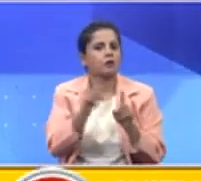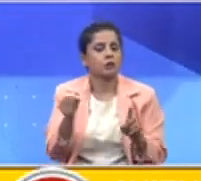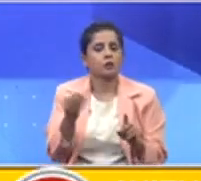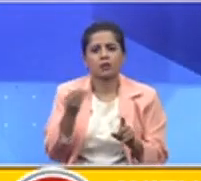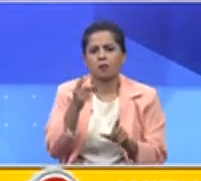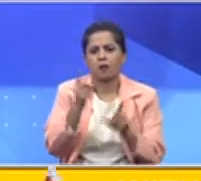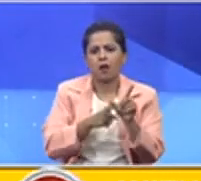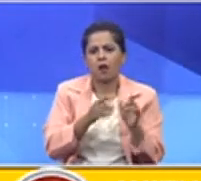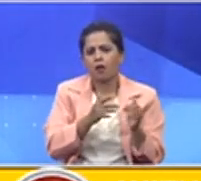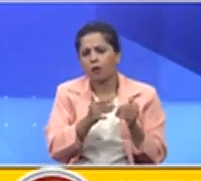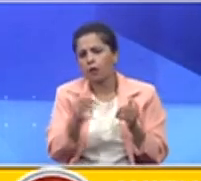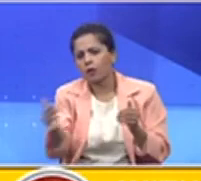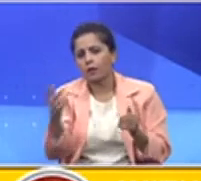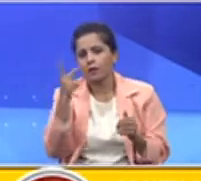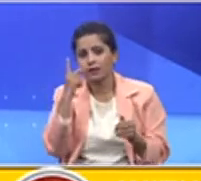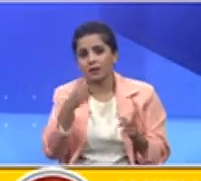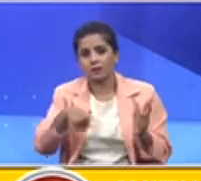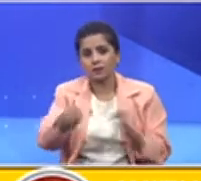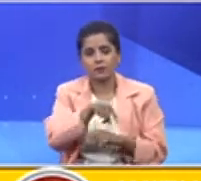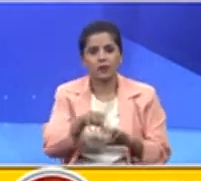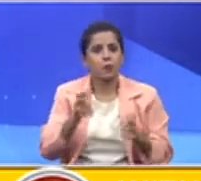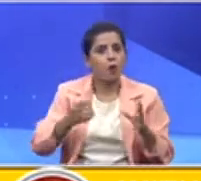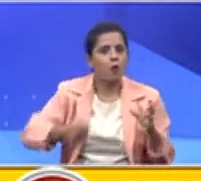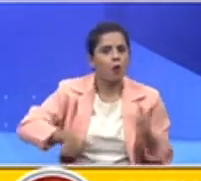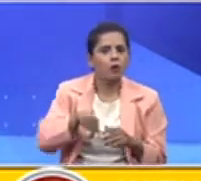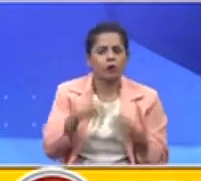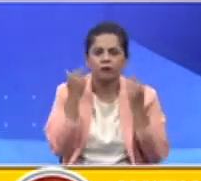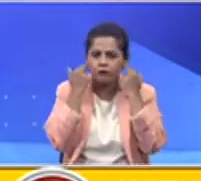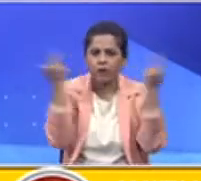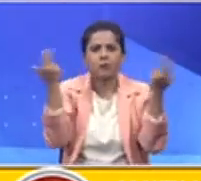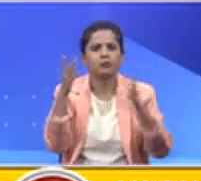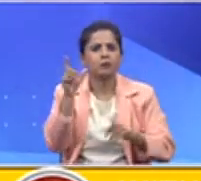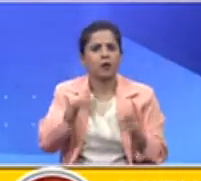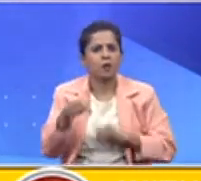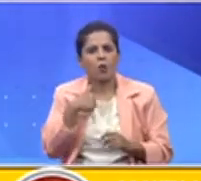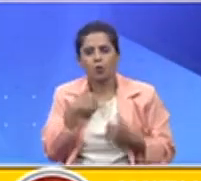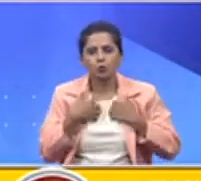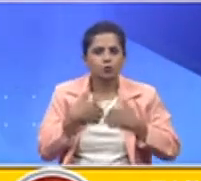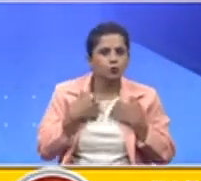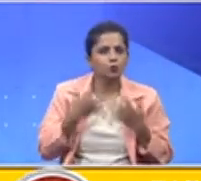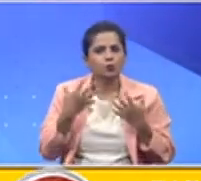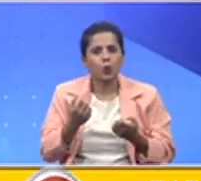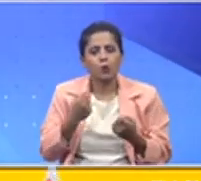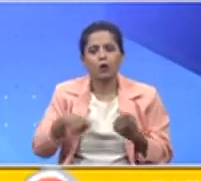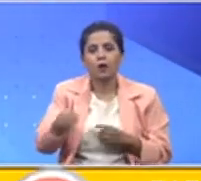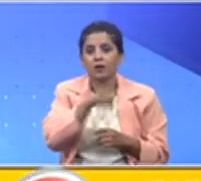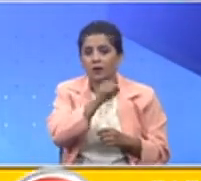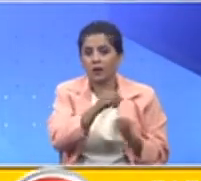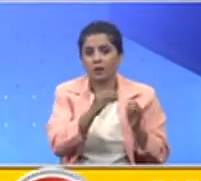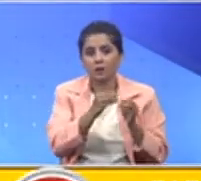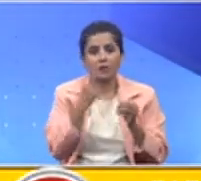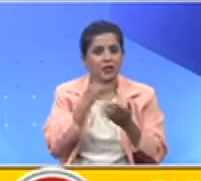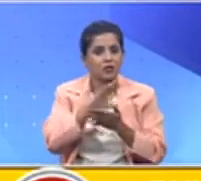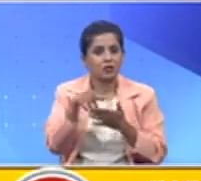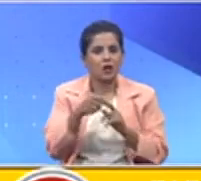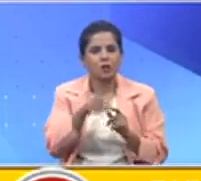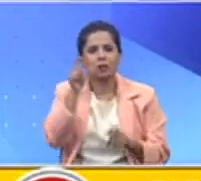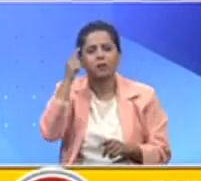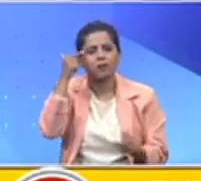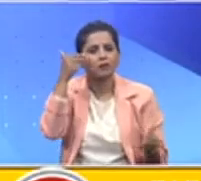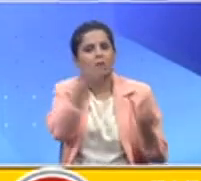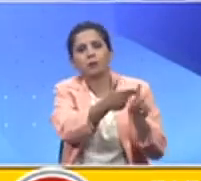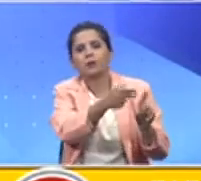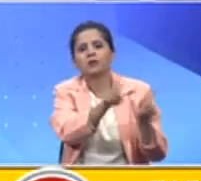साल के भीतर ही यहां फुटबॉल इतनी पॉपिलर हो गई कि विचारपूर गाउं की पहचान ही